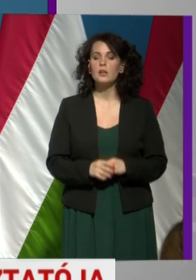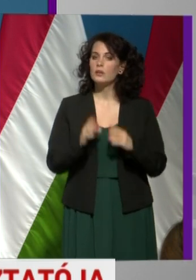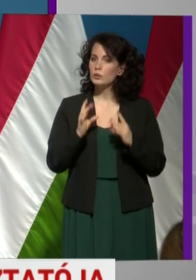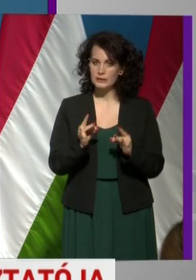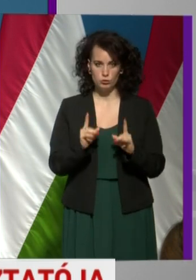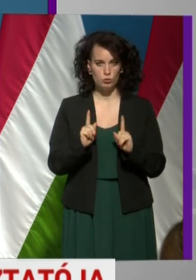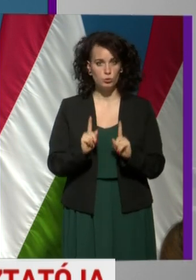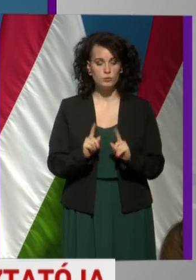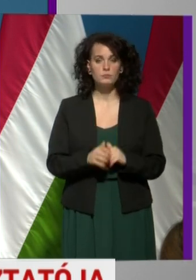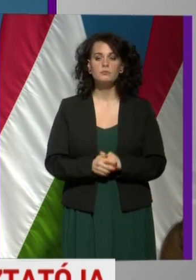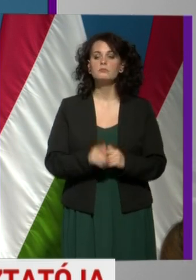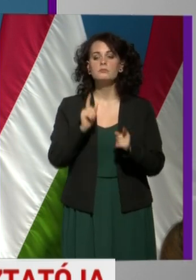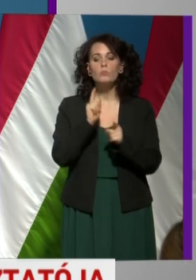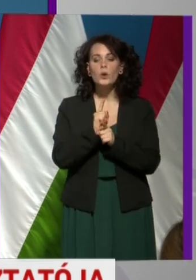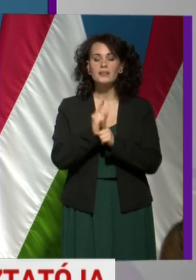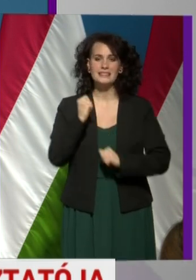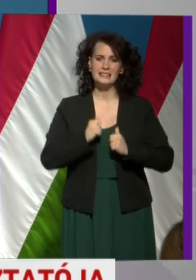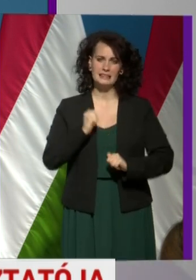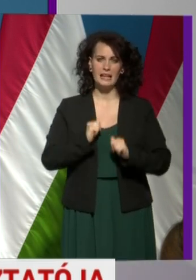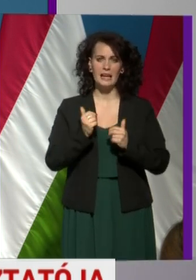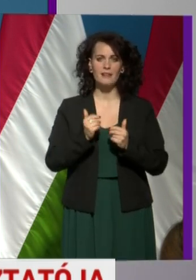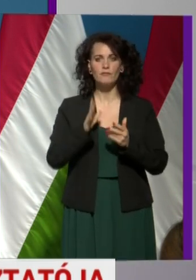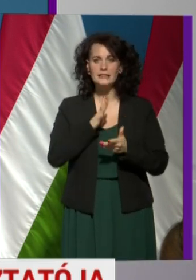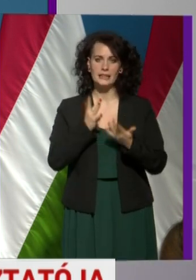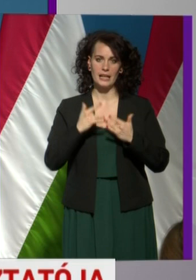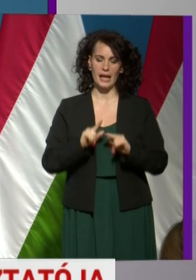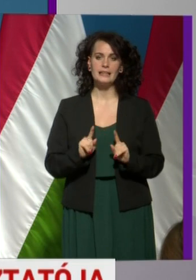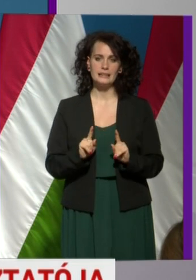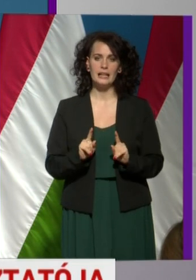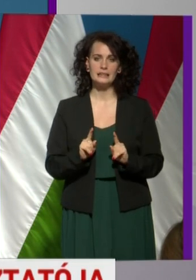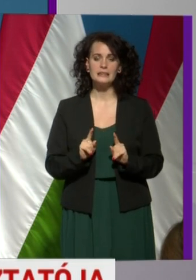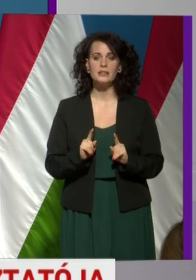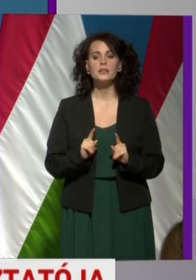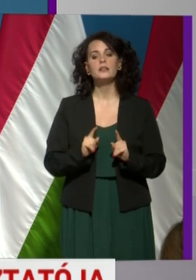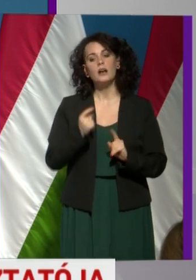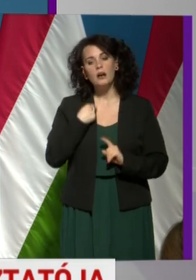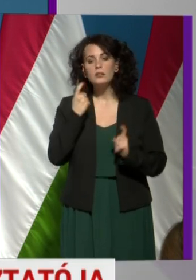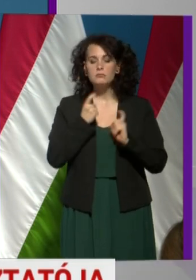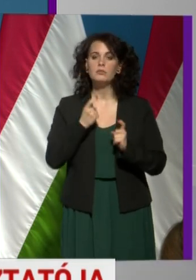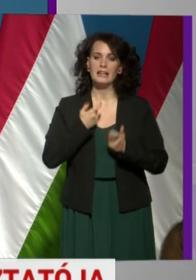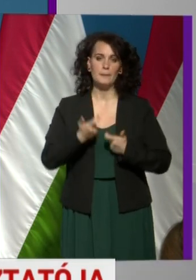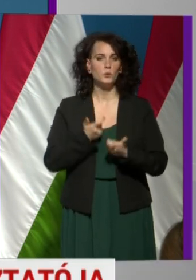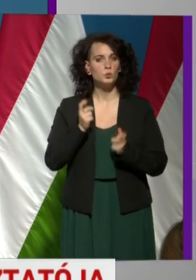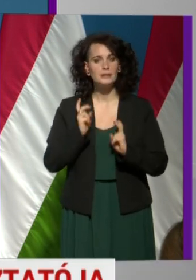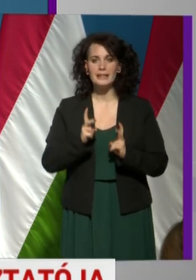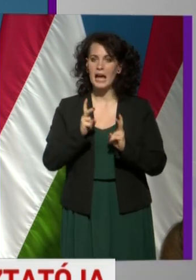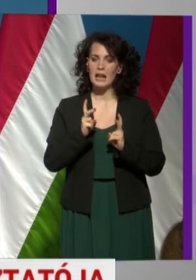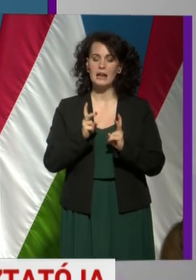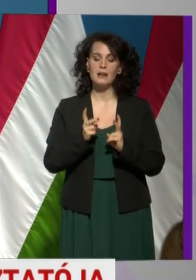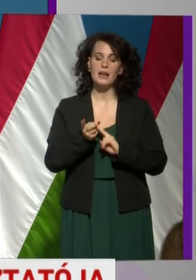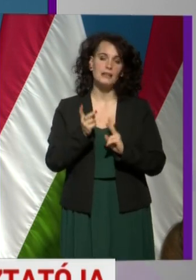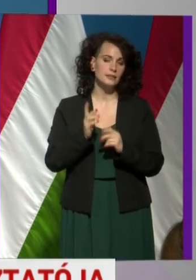Rögzítsük, hogy ez egy olyan kényszerhelyzet, egy veszélyhelyzetben, ahol azt gondolom, hogy lépnünk kell, lépnünk